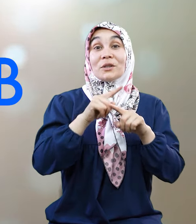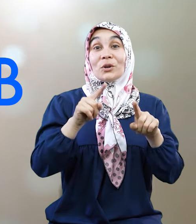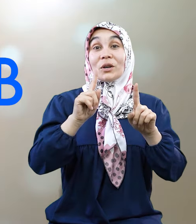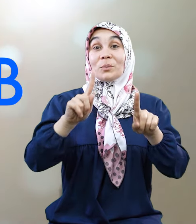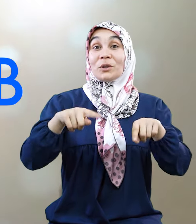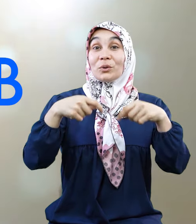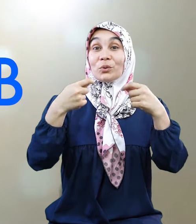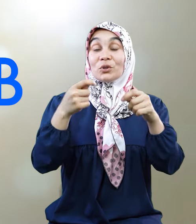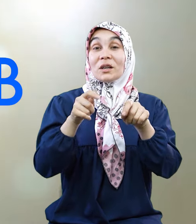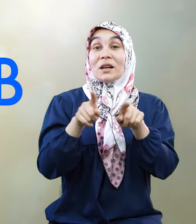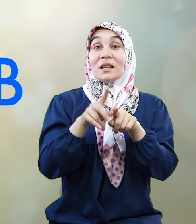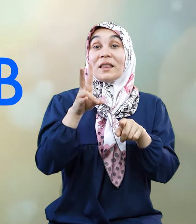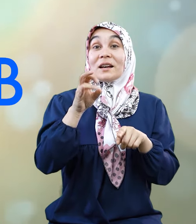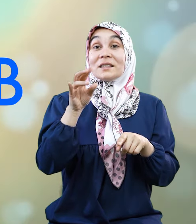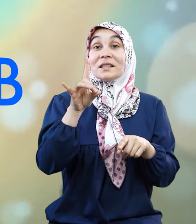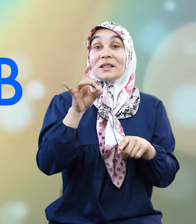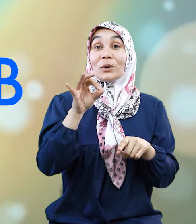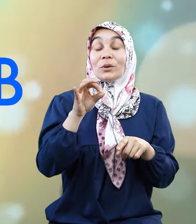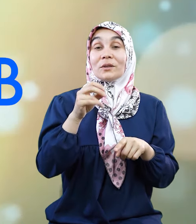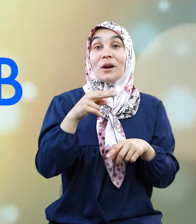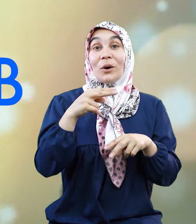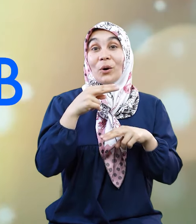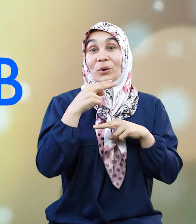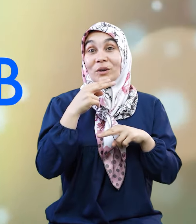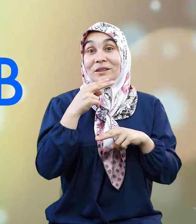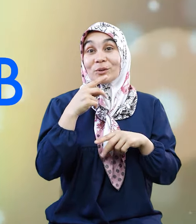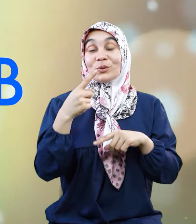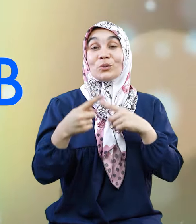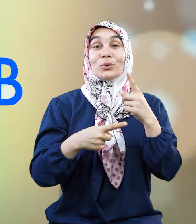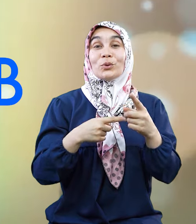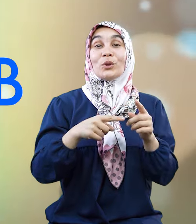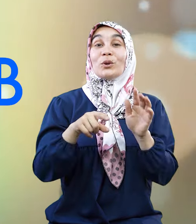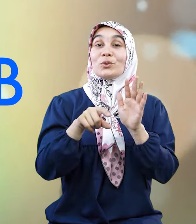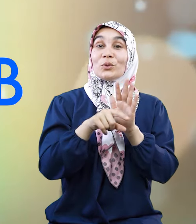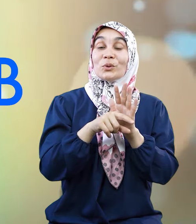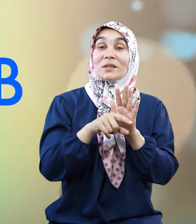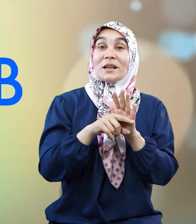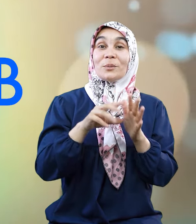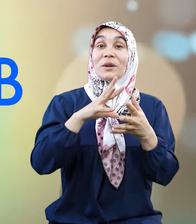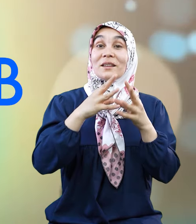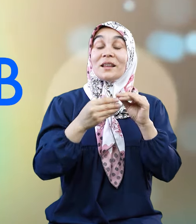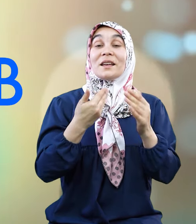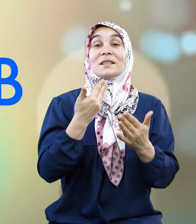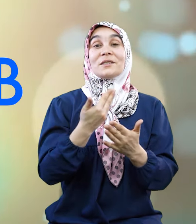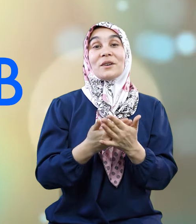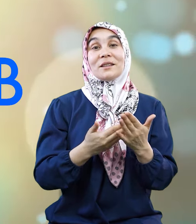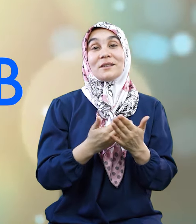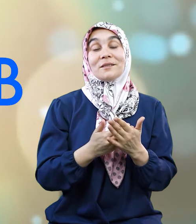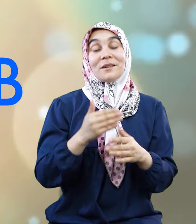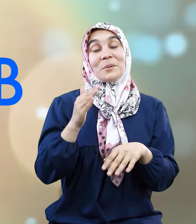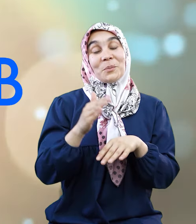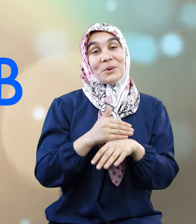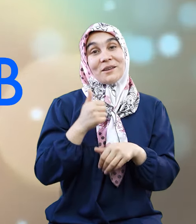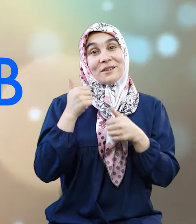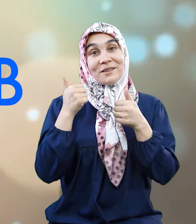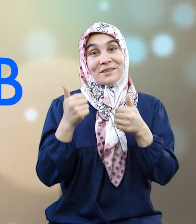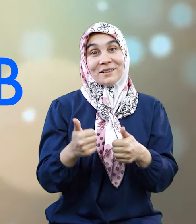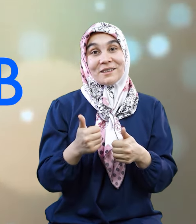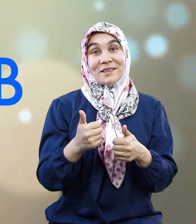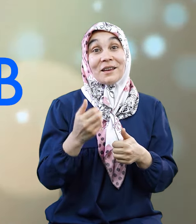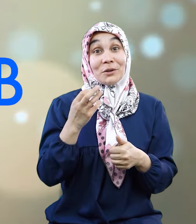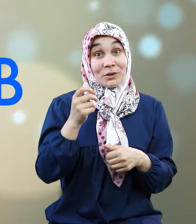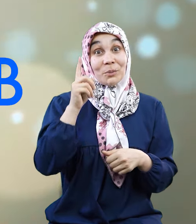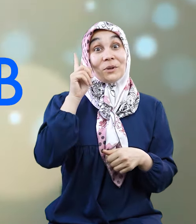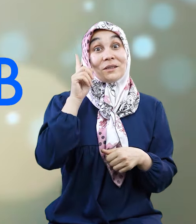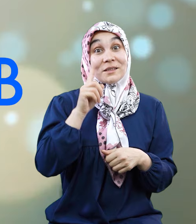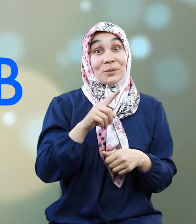beruvchi. Nazir, ya'ni ogohlantiruvchi kabi so'zlar bilan sifatlangan. Barakalloh. Yana